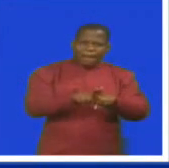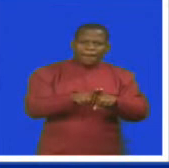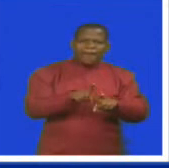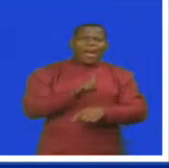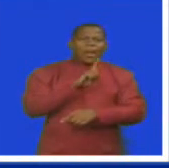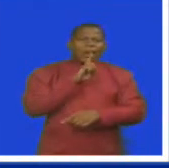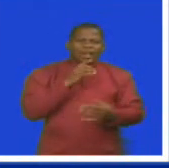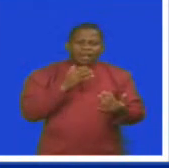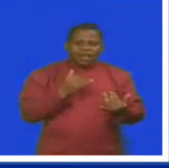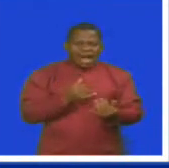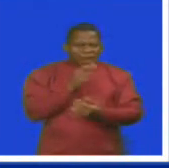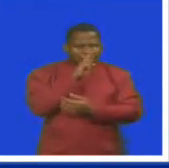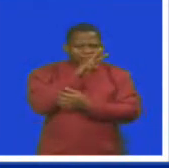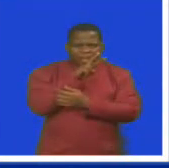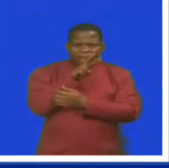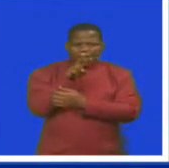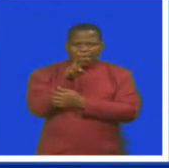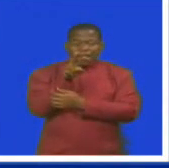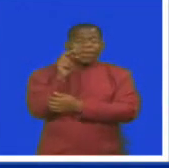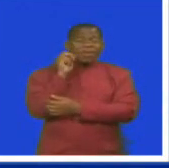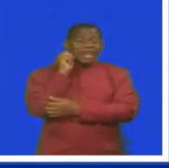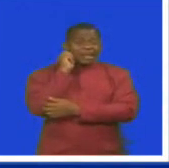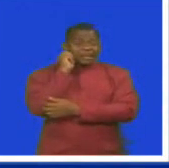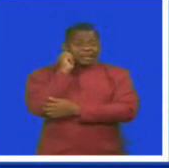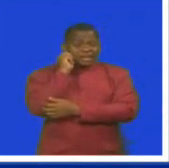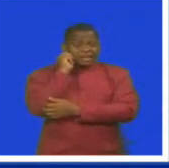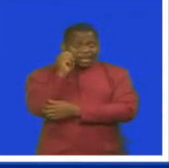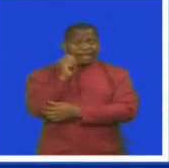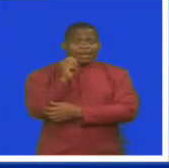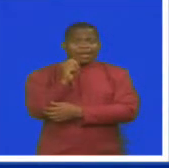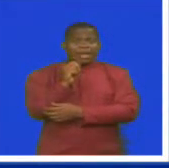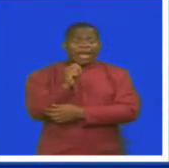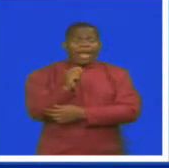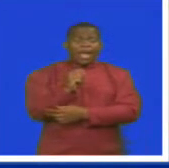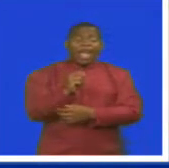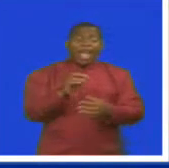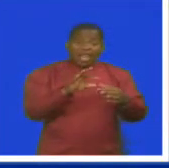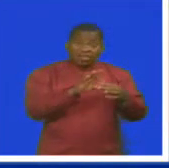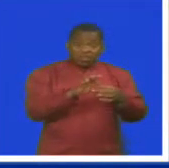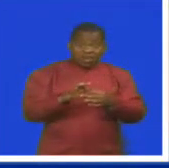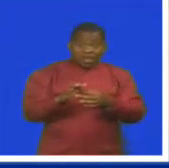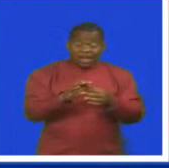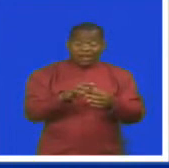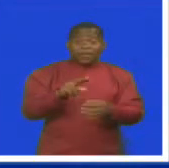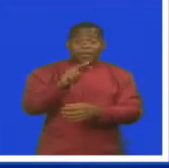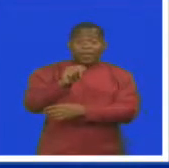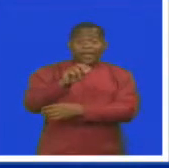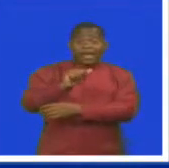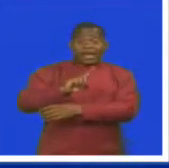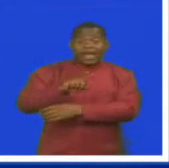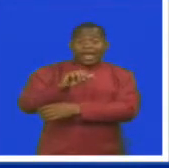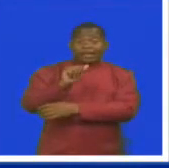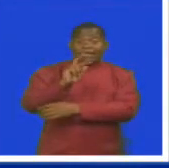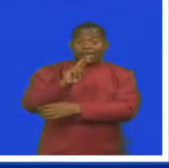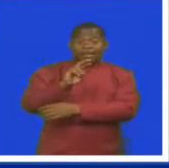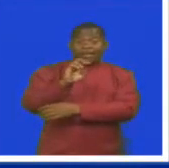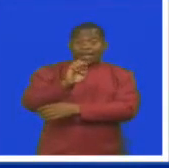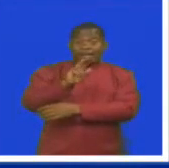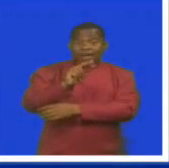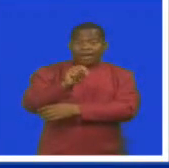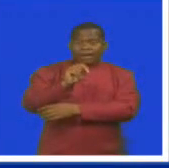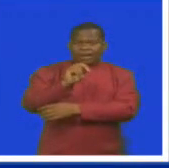le program ku Nazarene Compassionate Ministries. Labe tabona bakhala ukuthi nabo banabo labantwana lababa nakekelako.